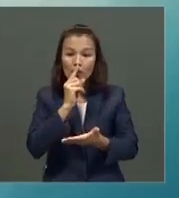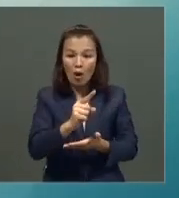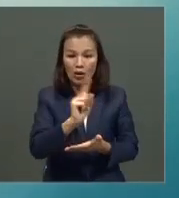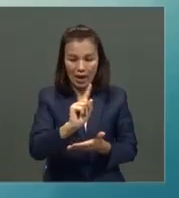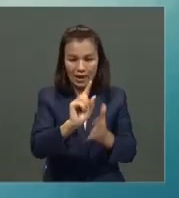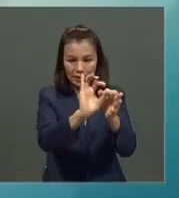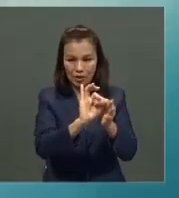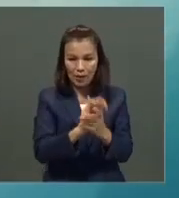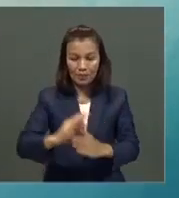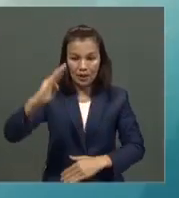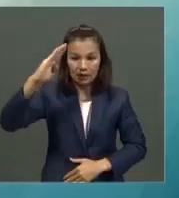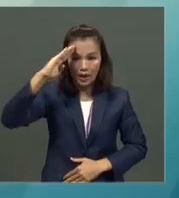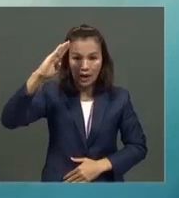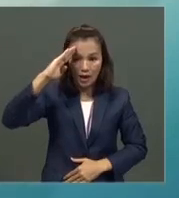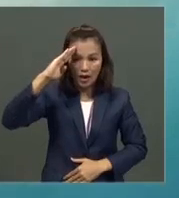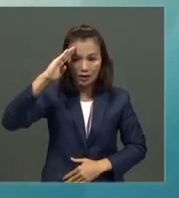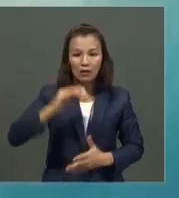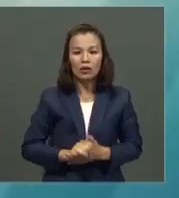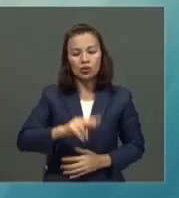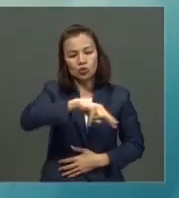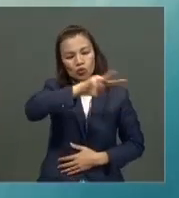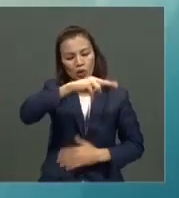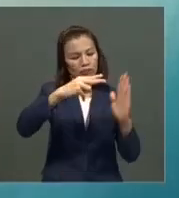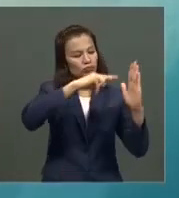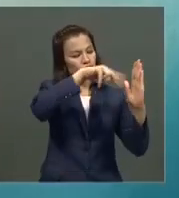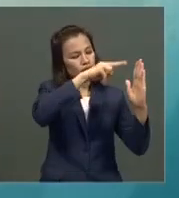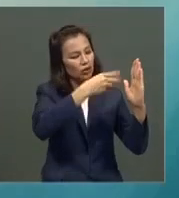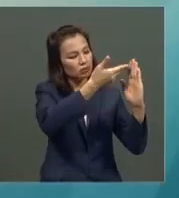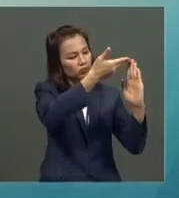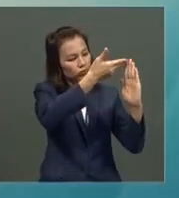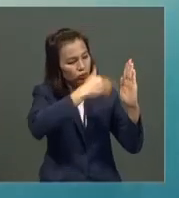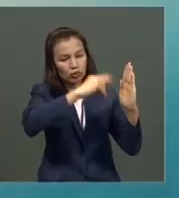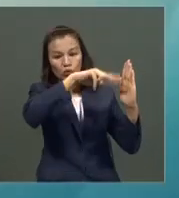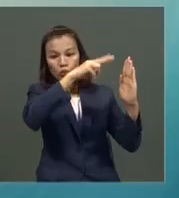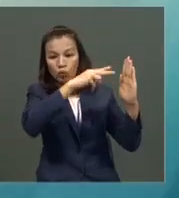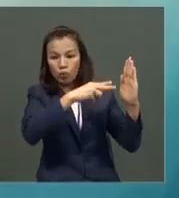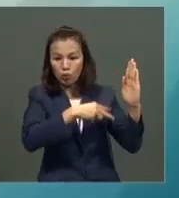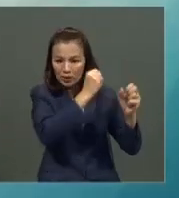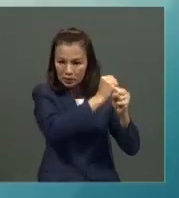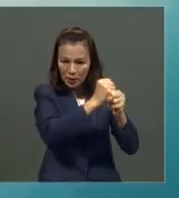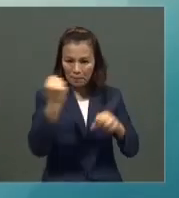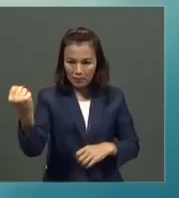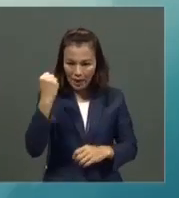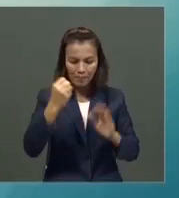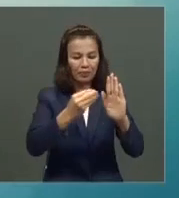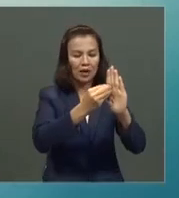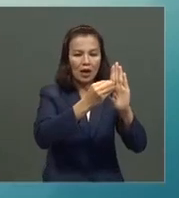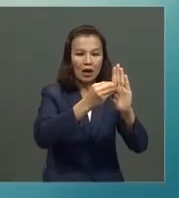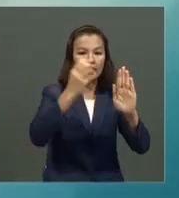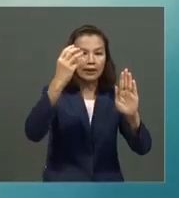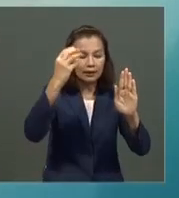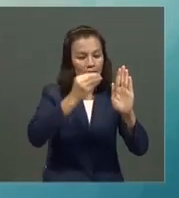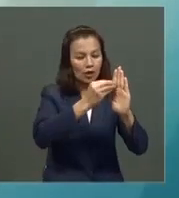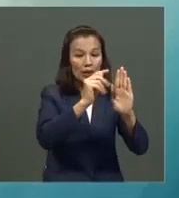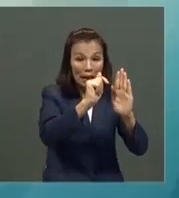วงนี้เนี่ยทหารก็เดินลาดตระเวนชายแดนกันอย่างแบบเข้มงวดมากนะคะซึ่งก็ทำให้ตากไม่มีผู้ติดเชื้อเพิ่มขึ้น